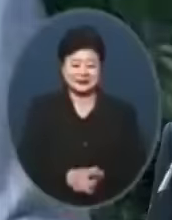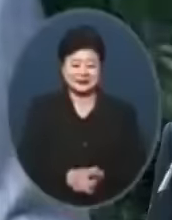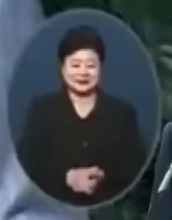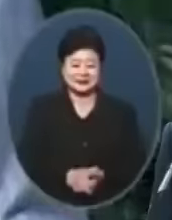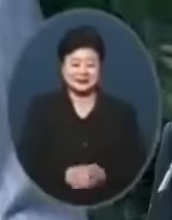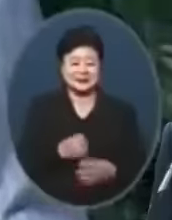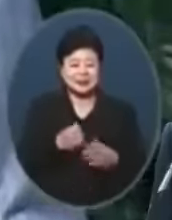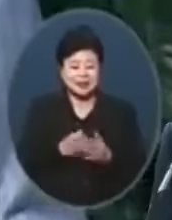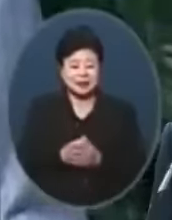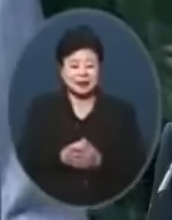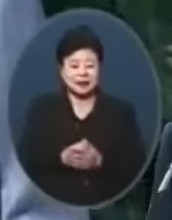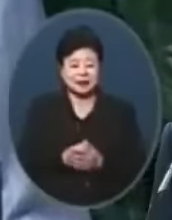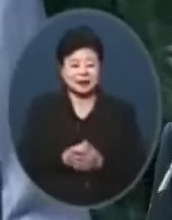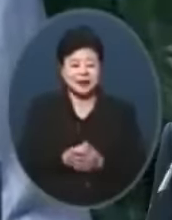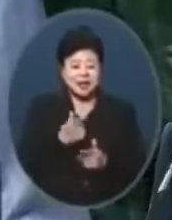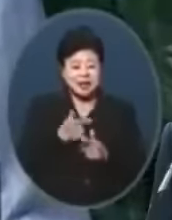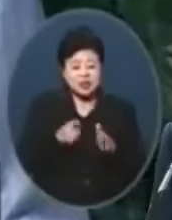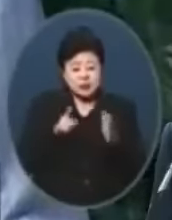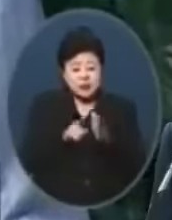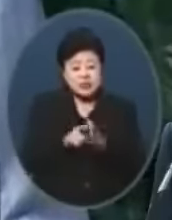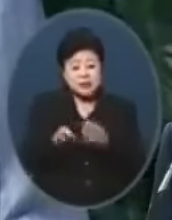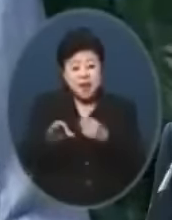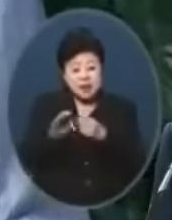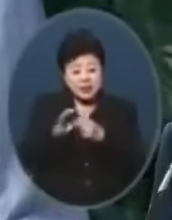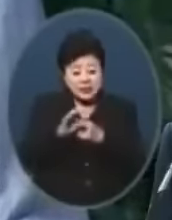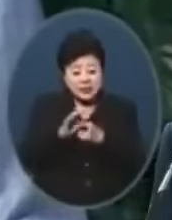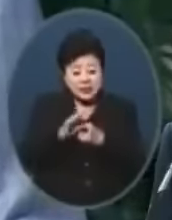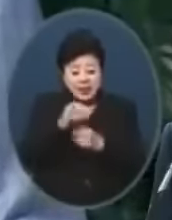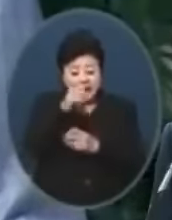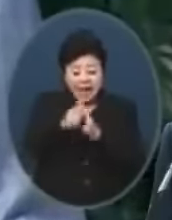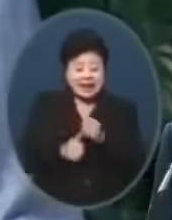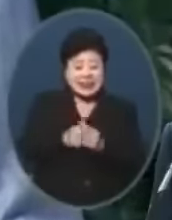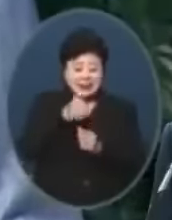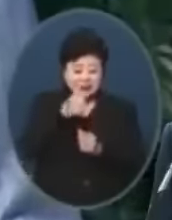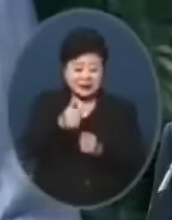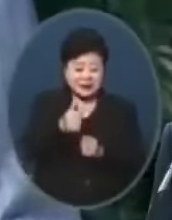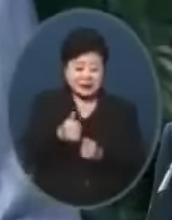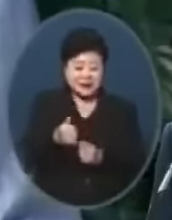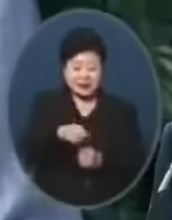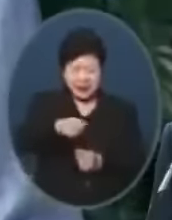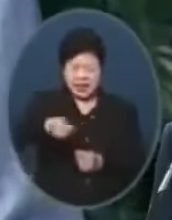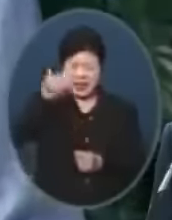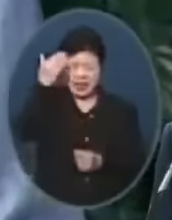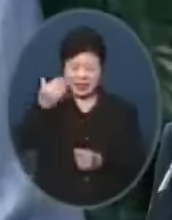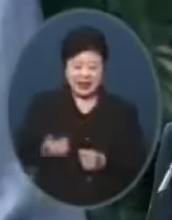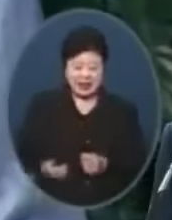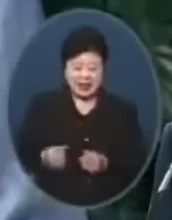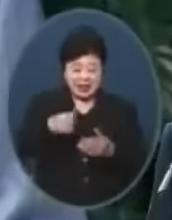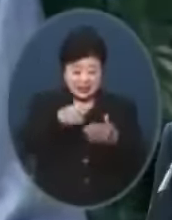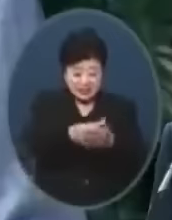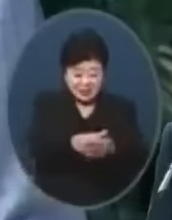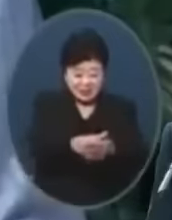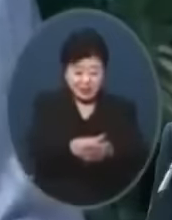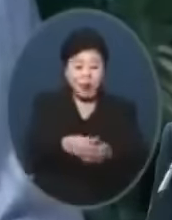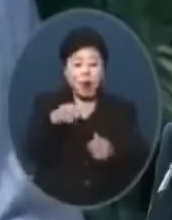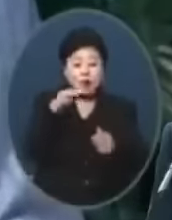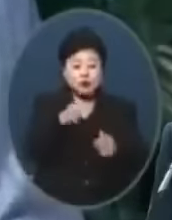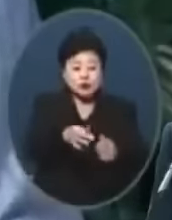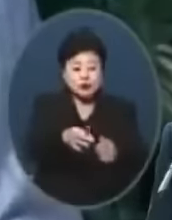그러니 우리가 한번 예수 믿었다면 하나님이 만세 전에 예정하시고